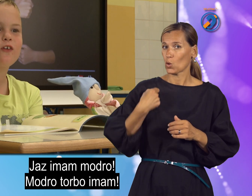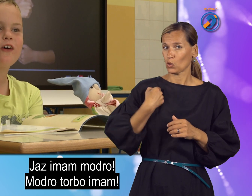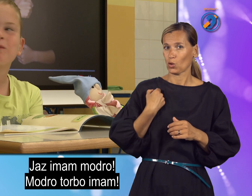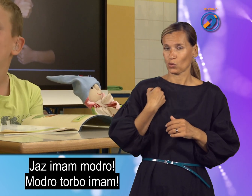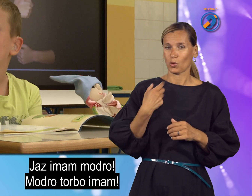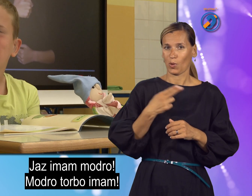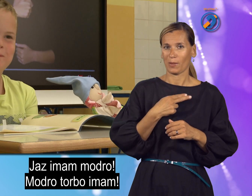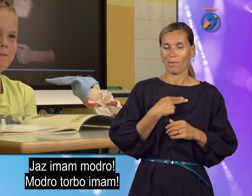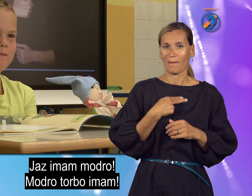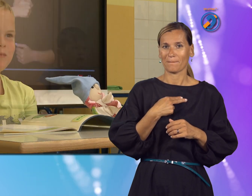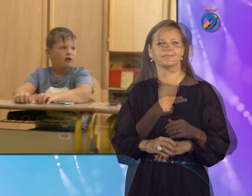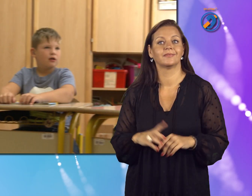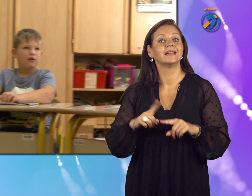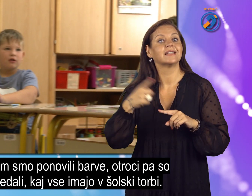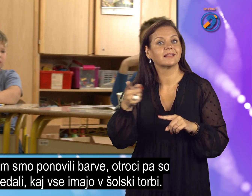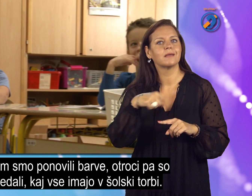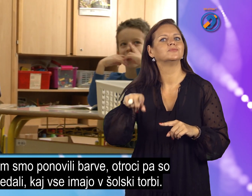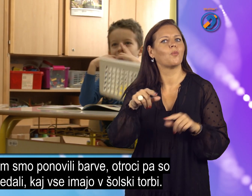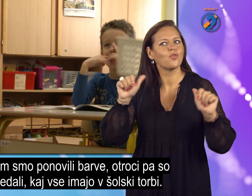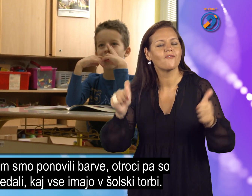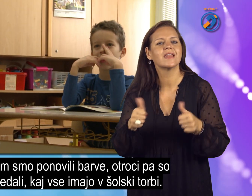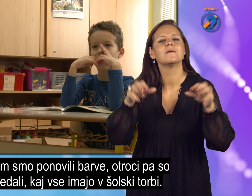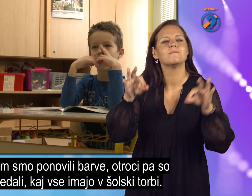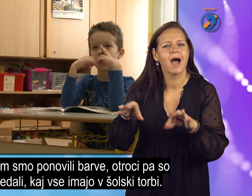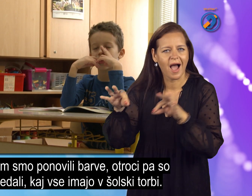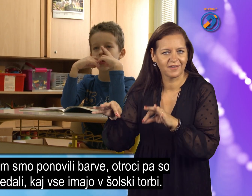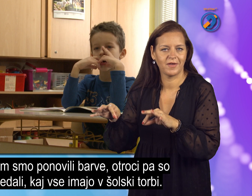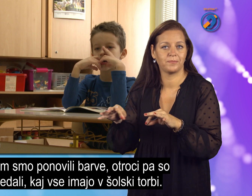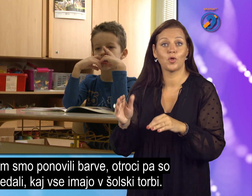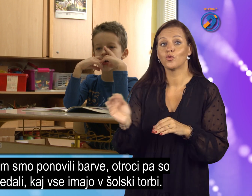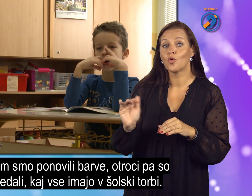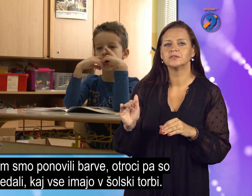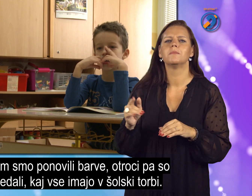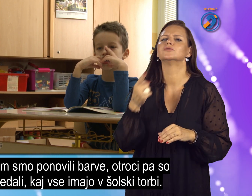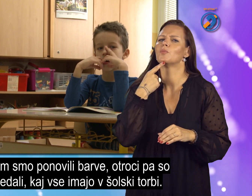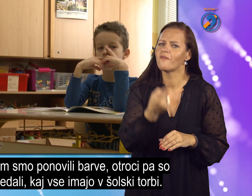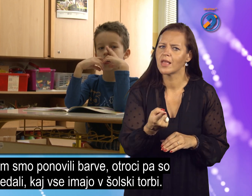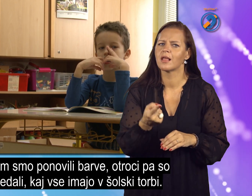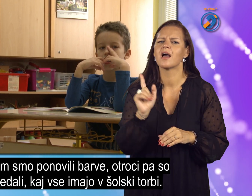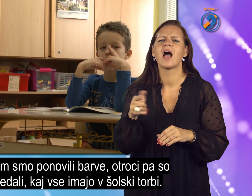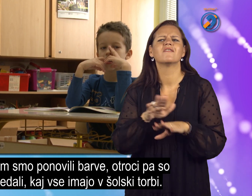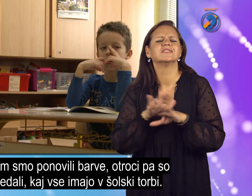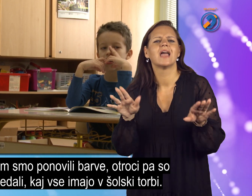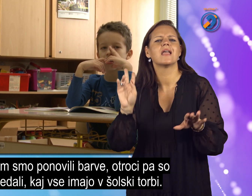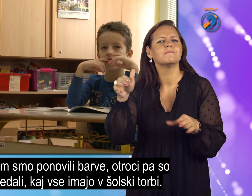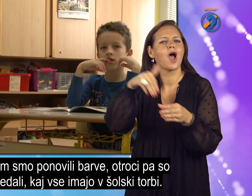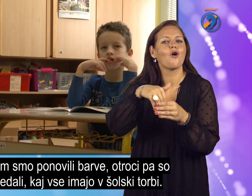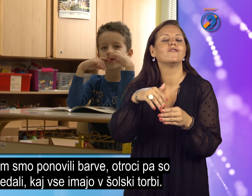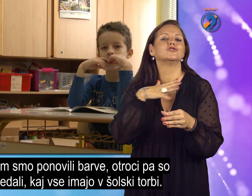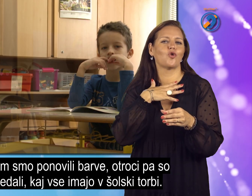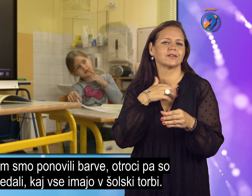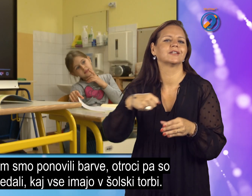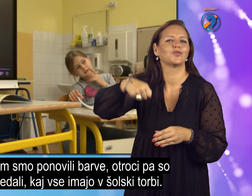Modro torbo. Nato smo ponovili barve. Otroci pa so povedali, kaj